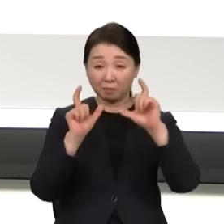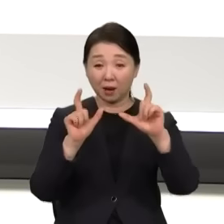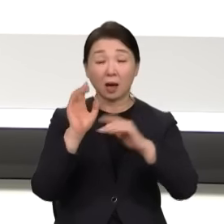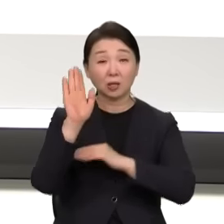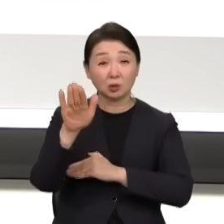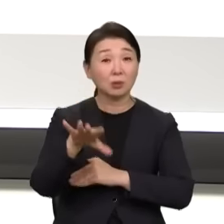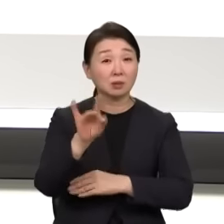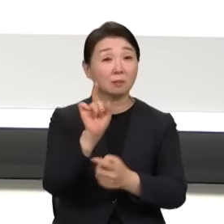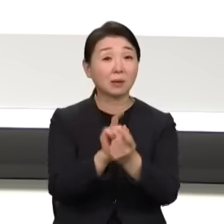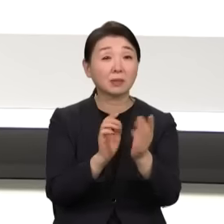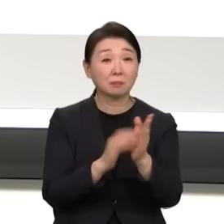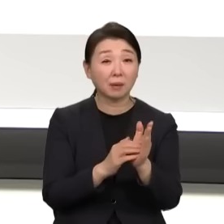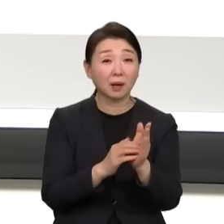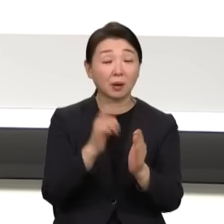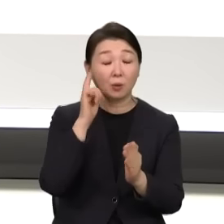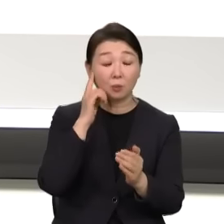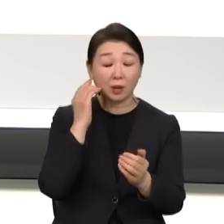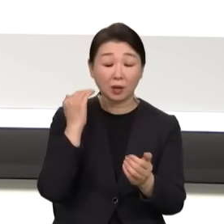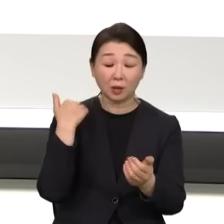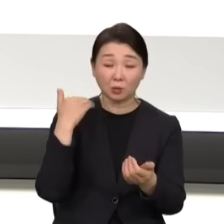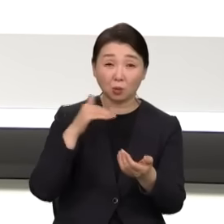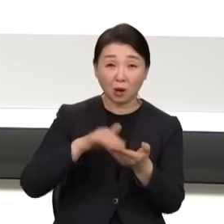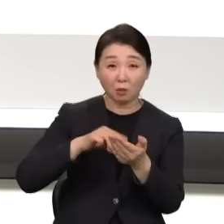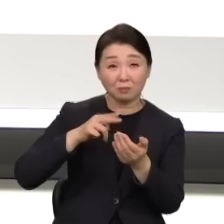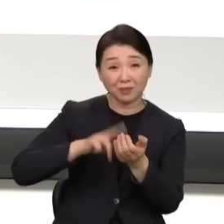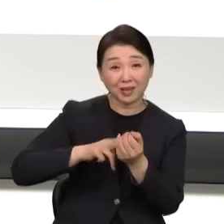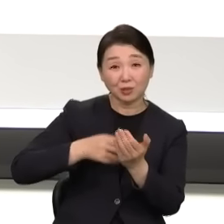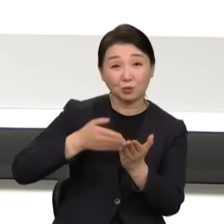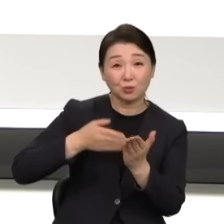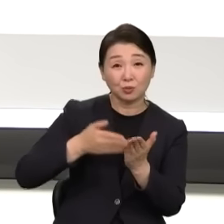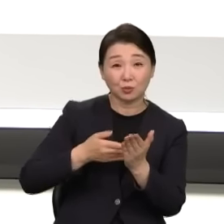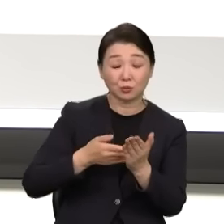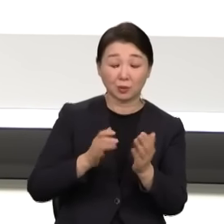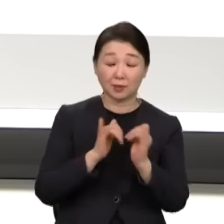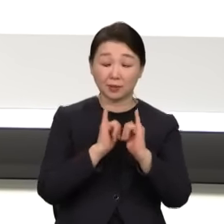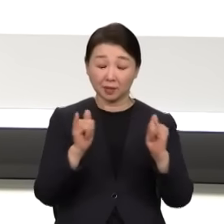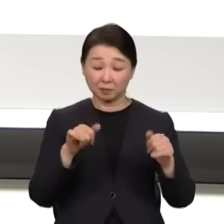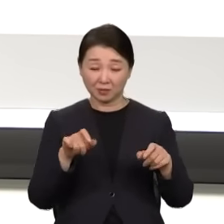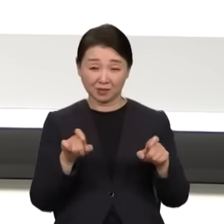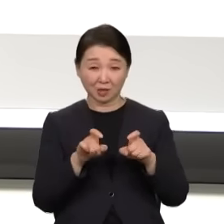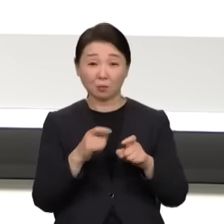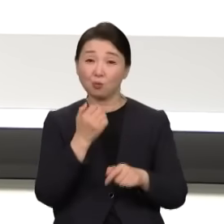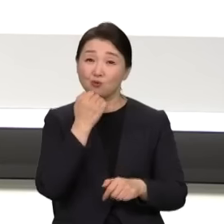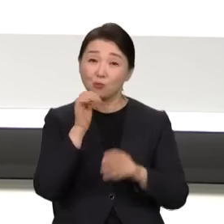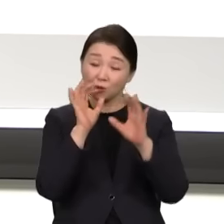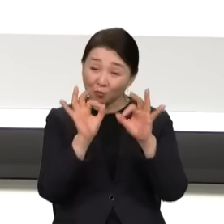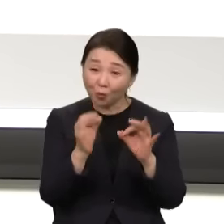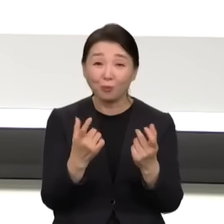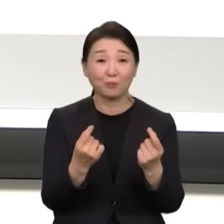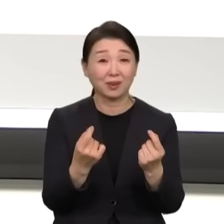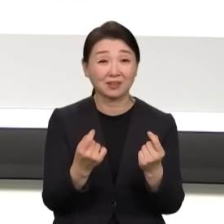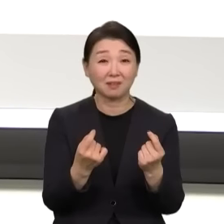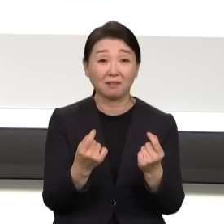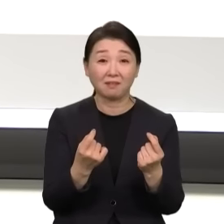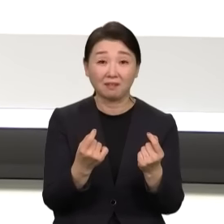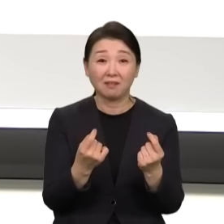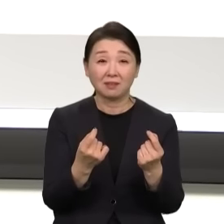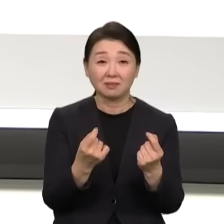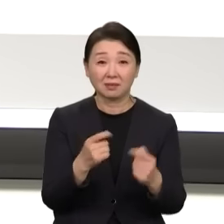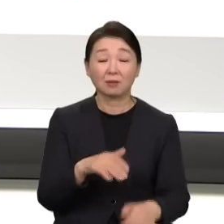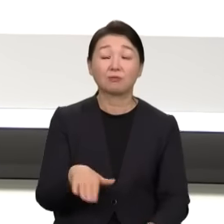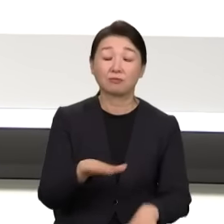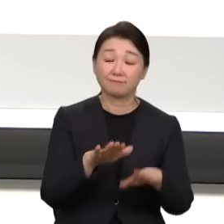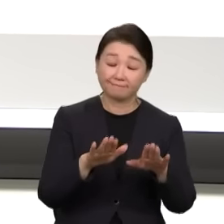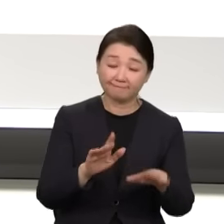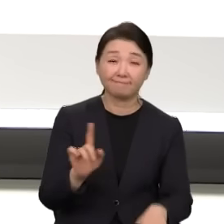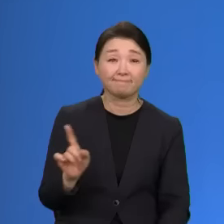처음이죠 아무래도이 돌비는 시청자 여러분께서 긴장을 풀고 어쩔 때는 또 웃으면서 보는 코너였다 저희로서는